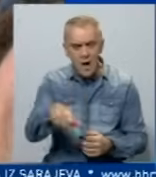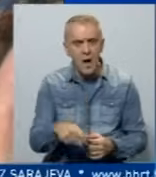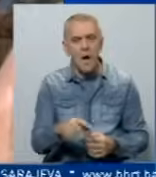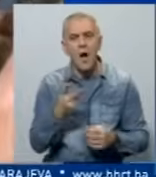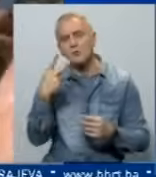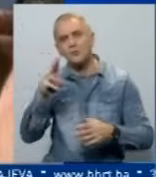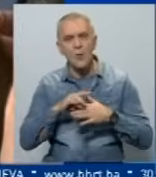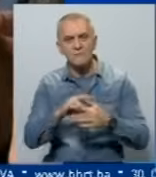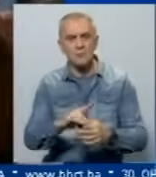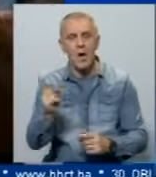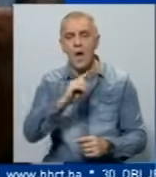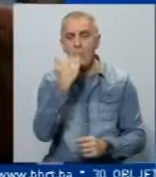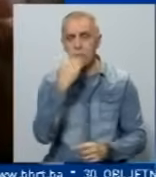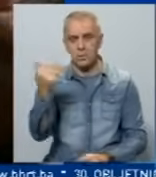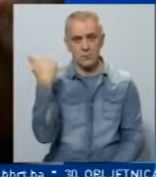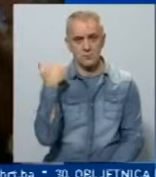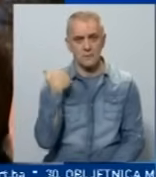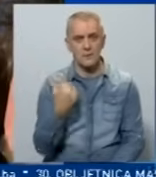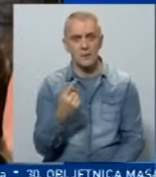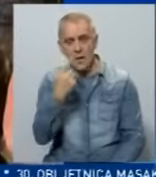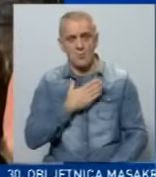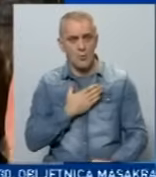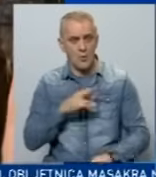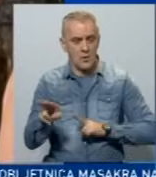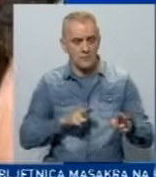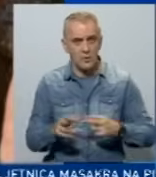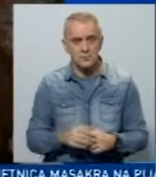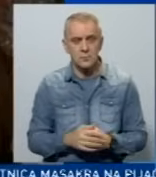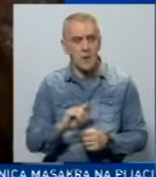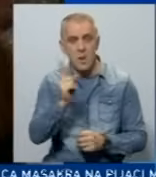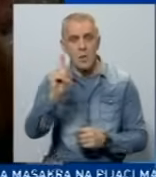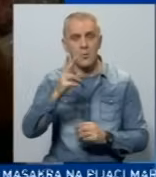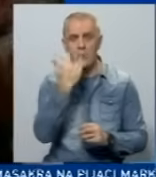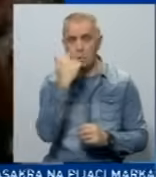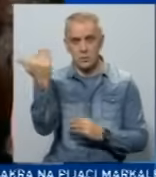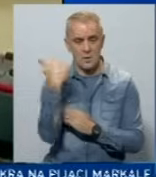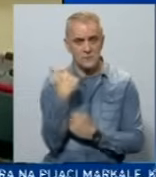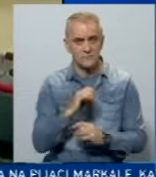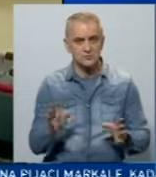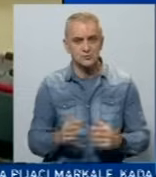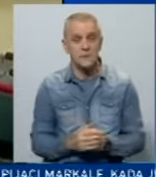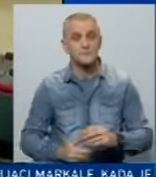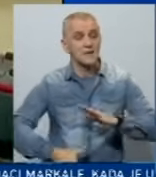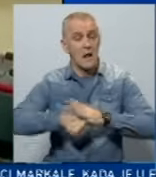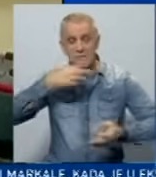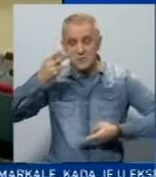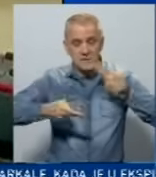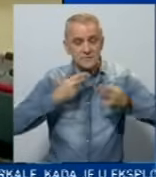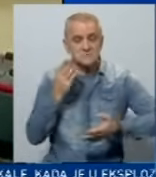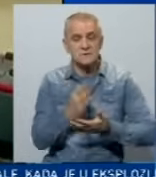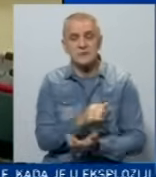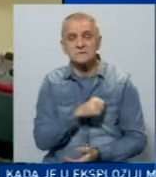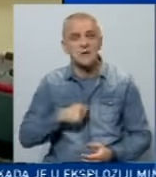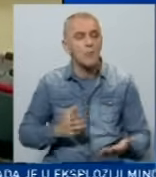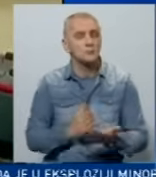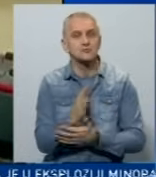kao ja kao navodno optuženi, moji branioci, ništa, niko nije o tome obaviješten. Glavni pretres održan je samo u